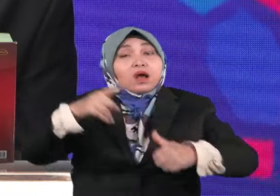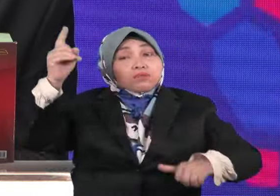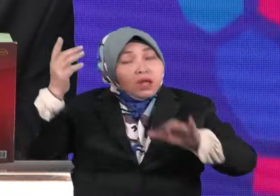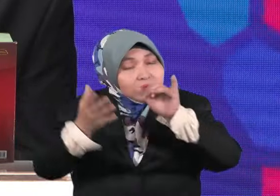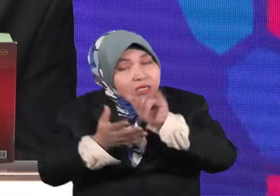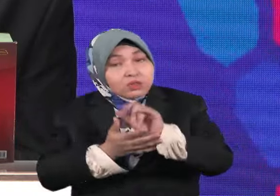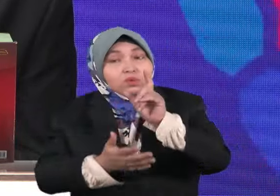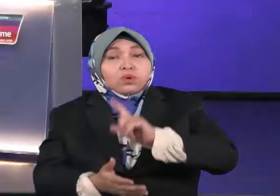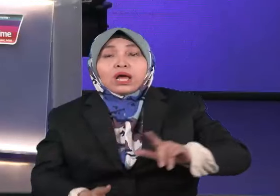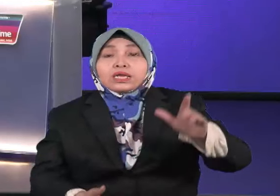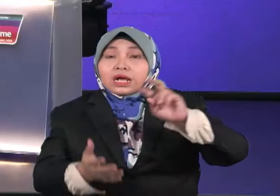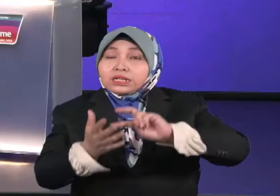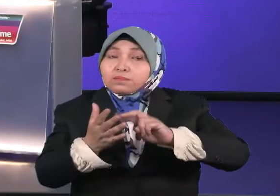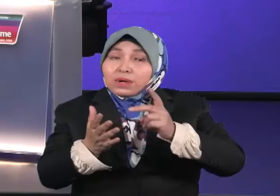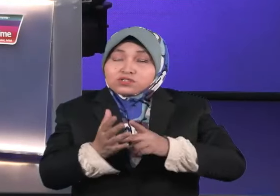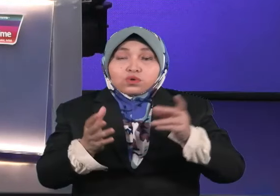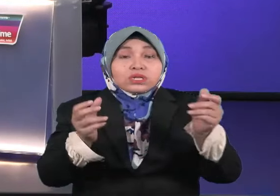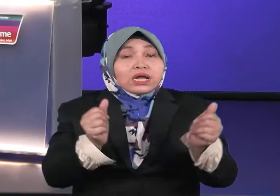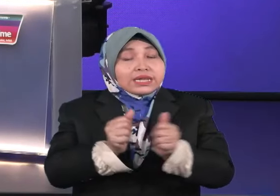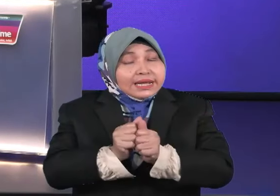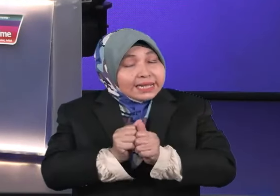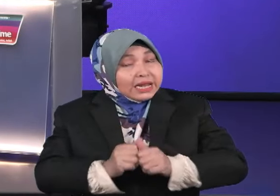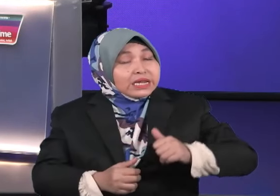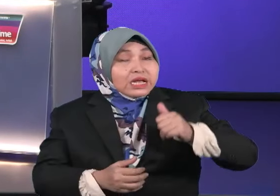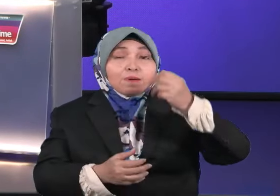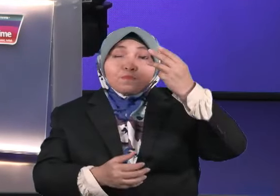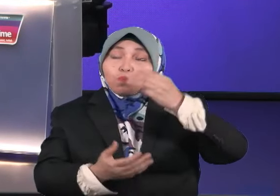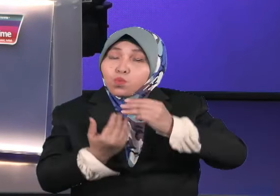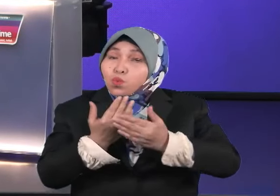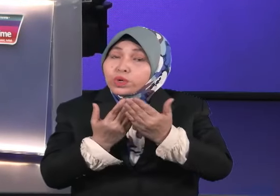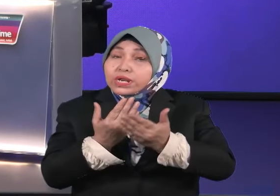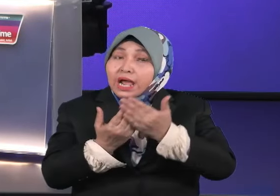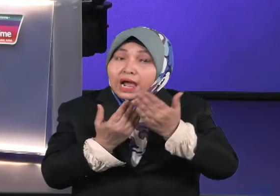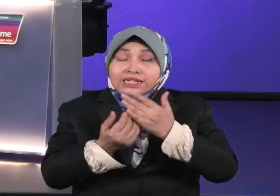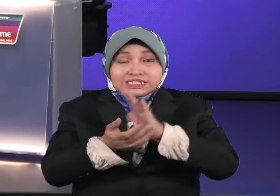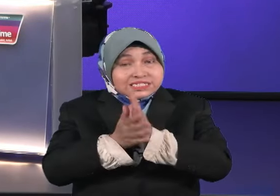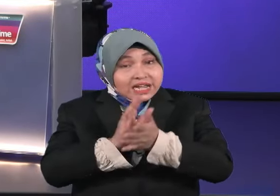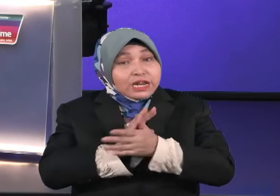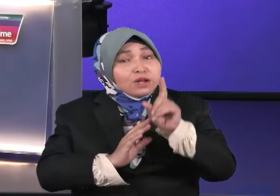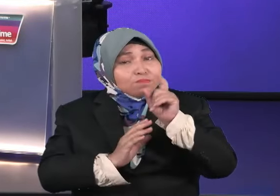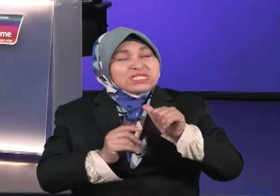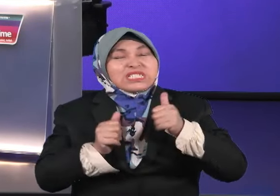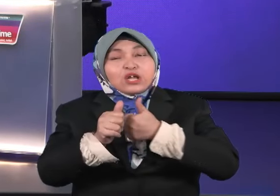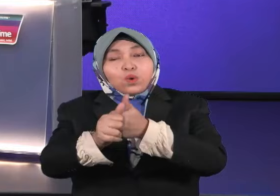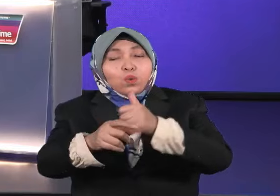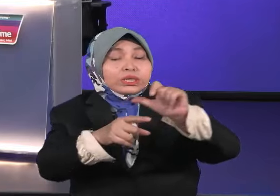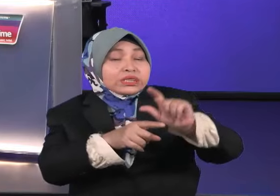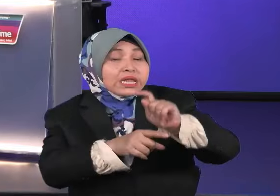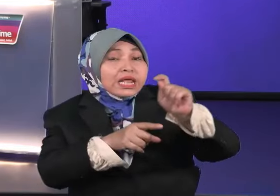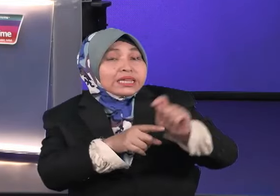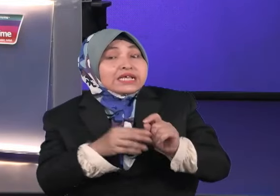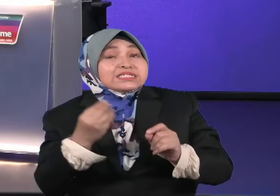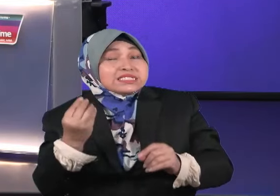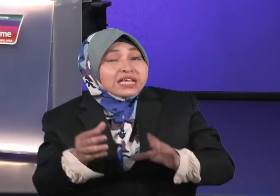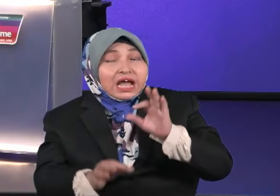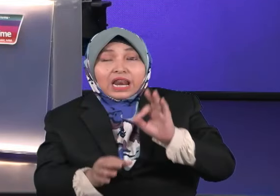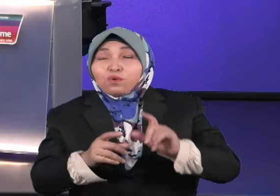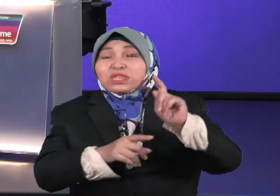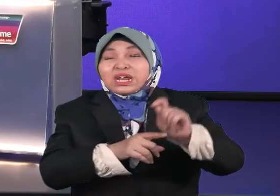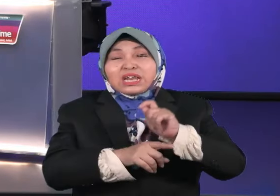itulah yang dimaksudkan dengan kemudahan. Ya, jadi dia kena ikut training sikit. Kalau tidak, kalau